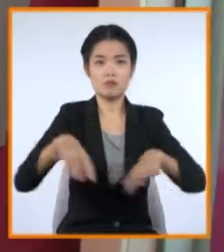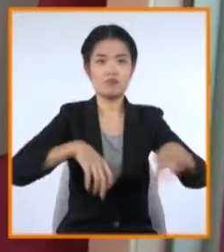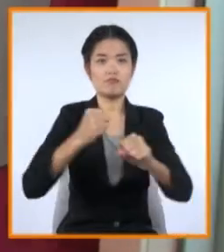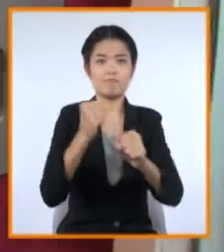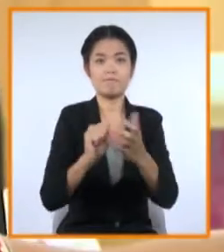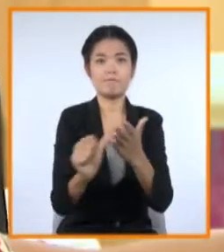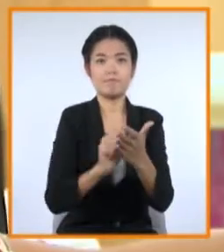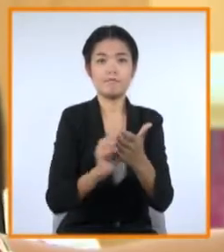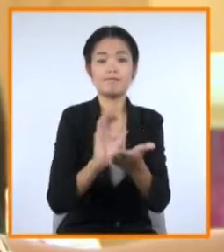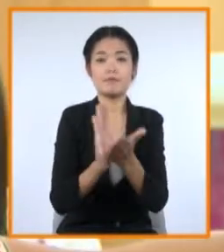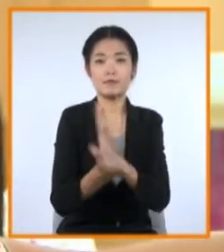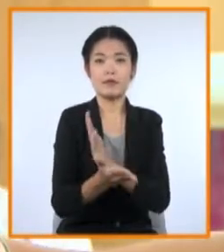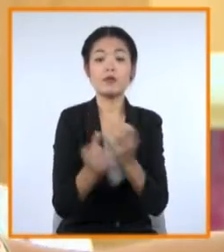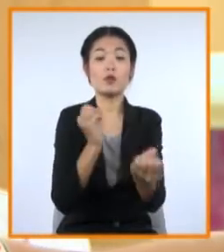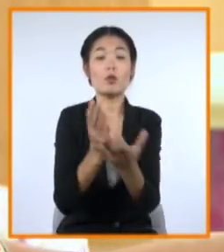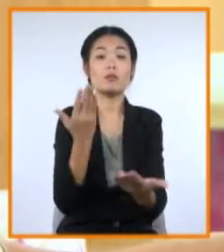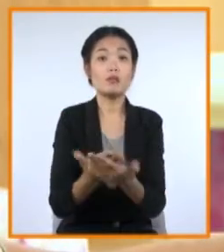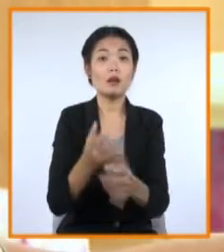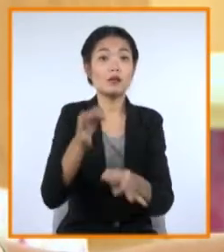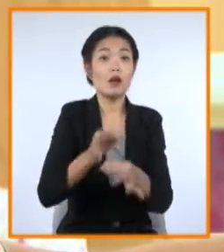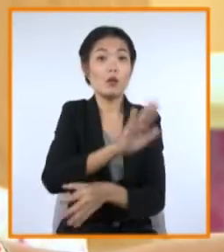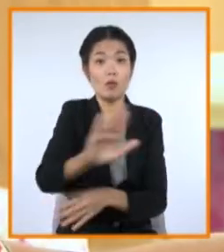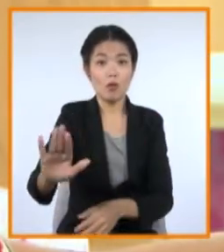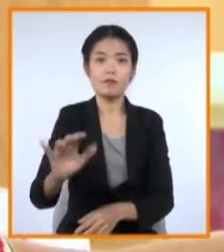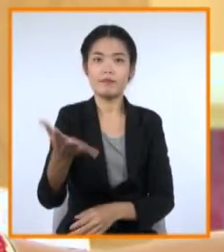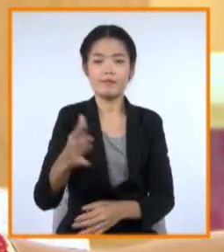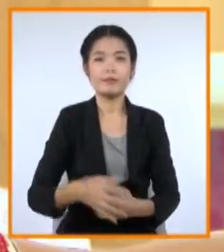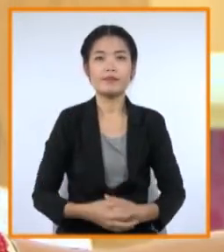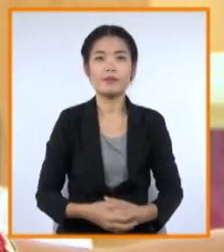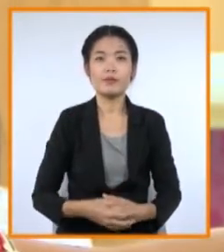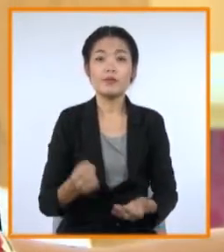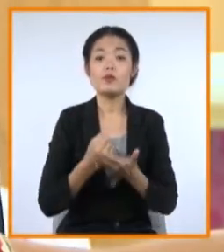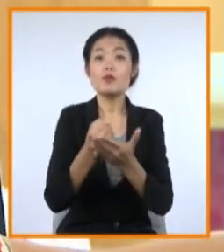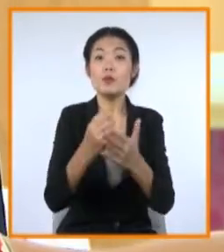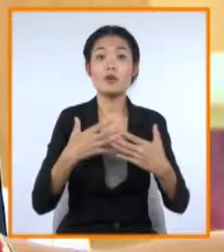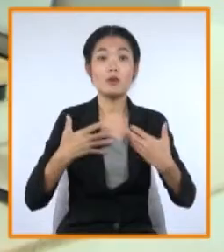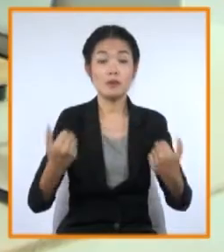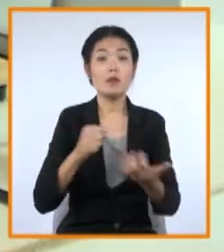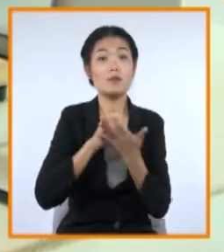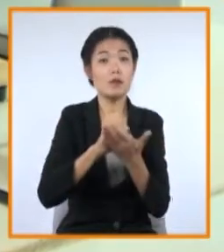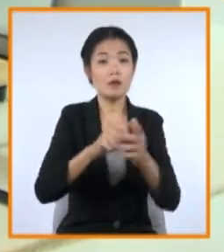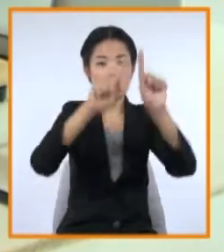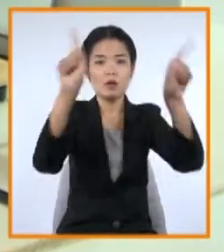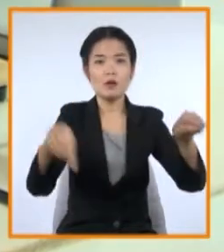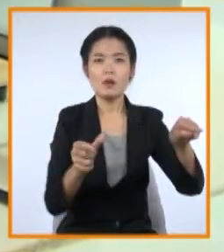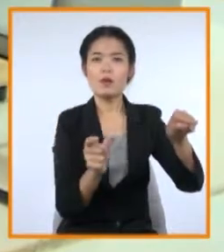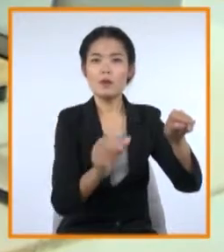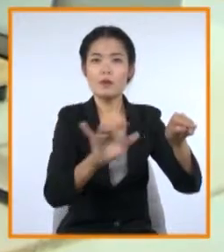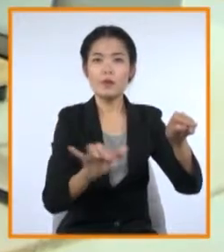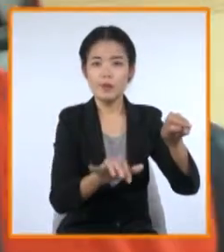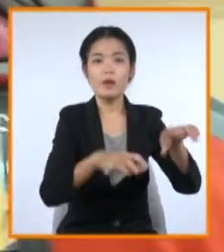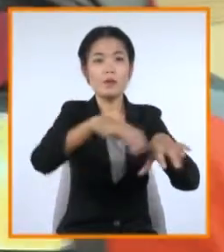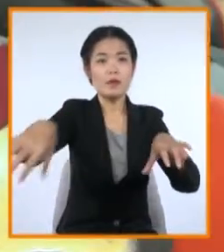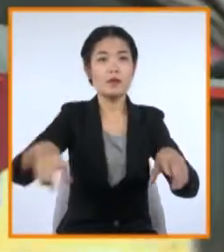แก้ไขยืนยันไม่กระทบต่อเงินในบัญชีของลูกค้าเพื่ออำนวยความสะดวกสามารถใช้บริการตู้ ATM ได้ทุกธนาคารในพื้น